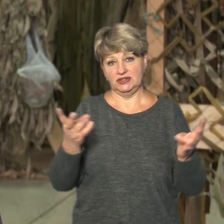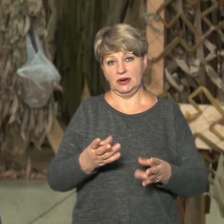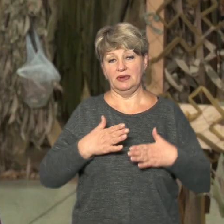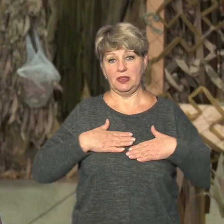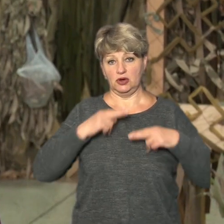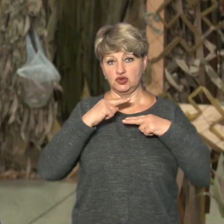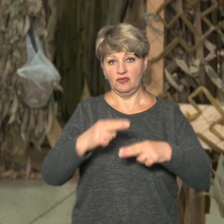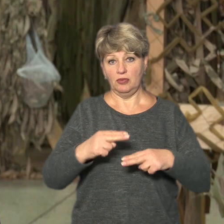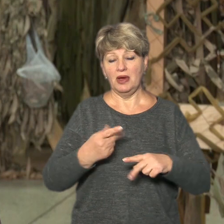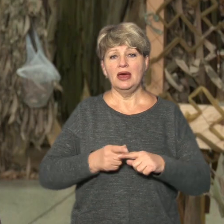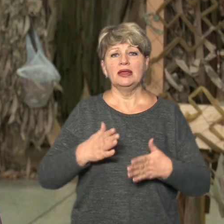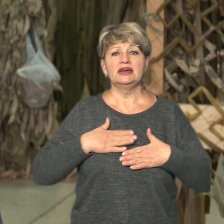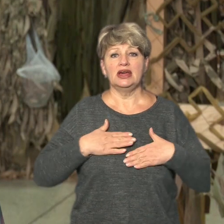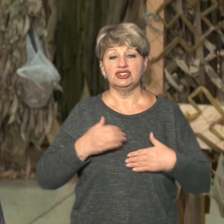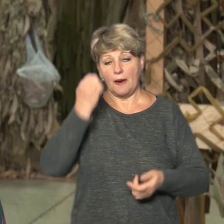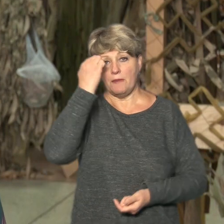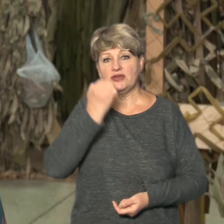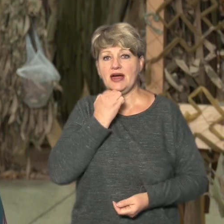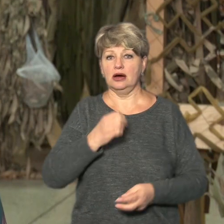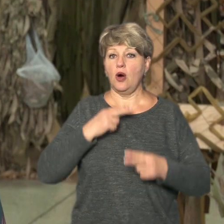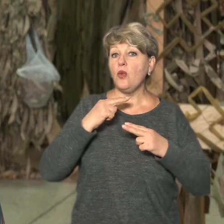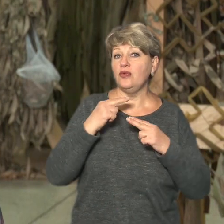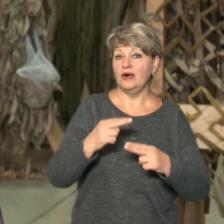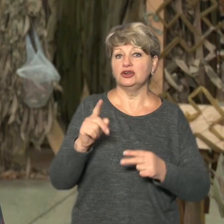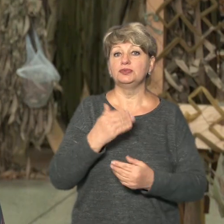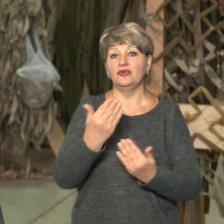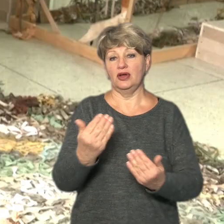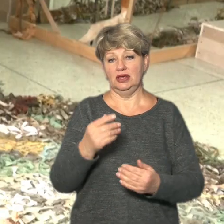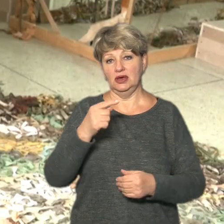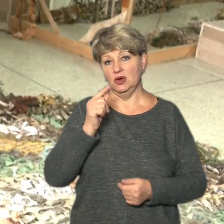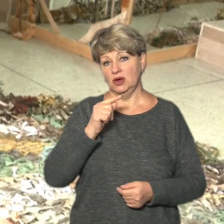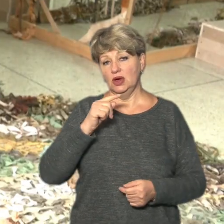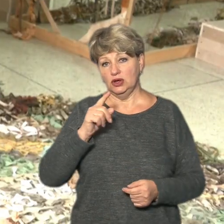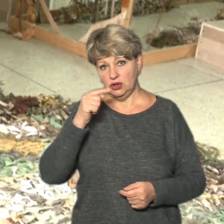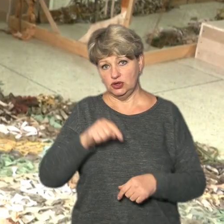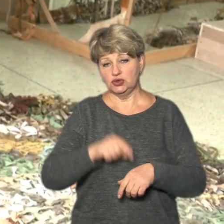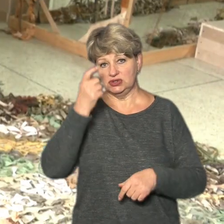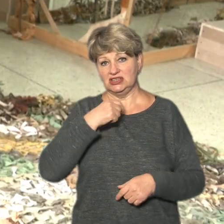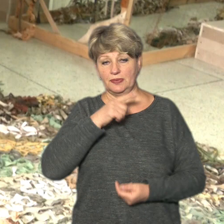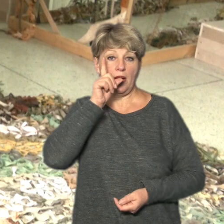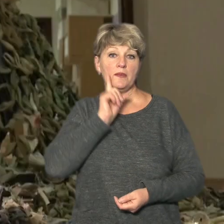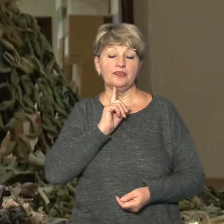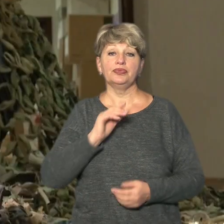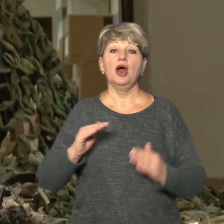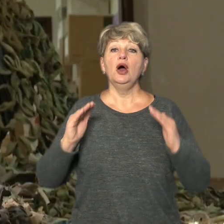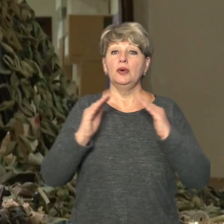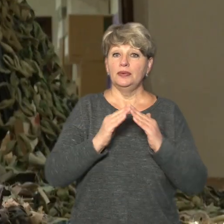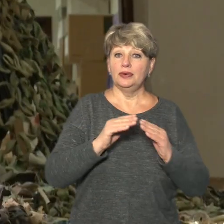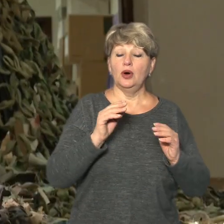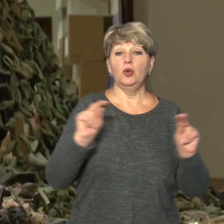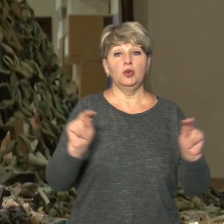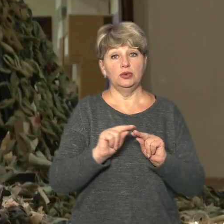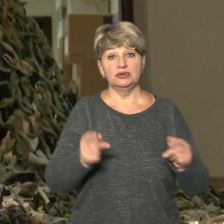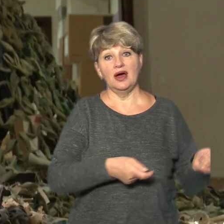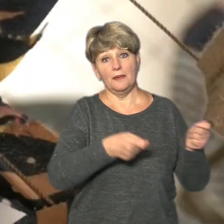це перше наша дій їм подяка і увага щоб вони могли себе комфортно почувати одяг можна приносити до будинку вчителя або ж пересилати